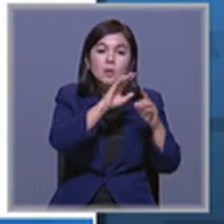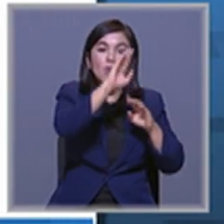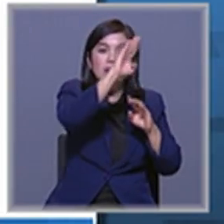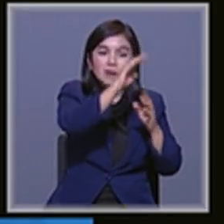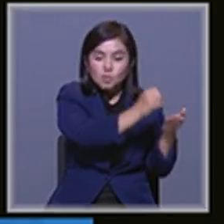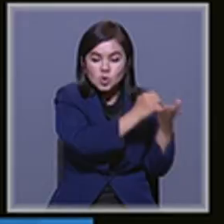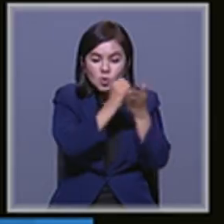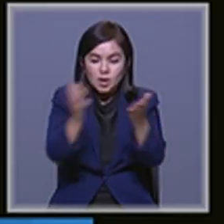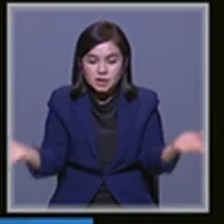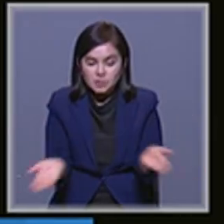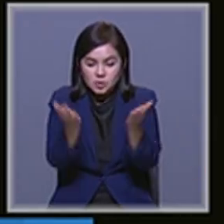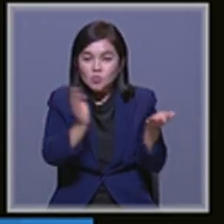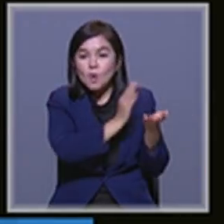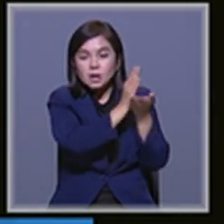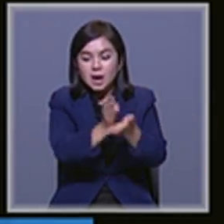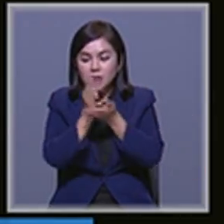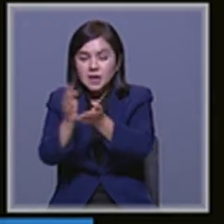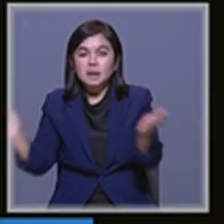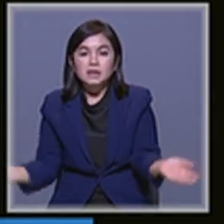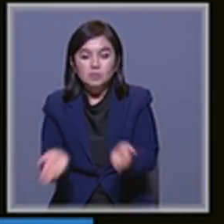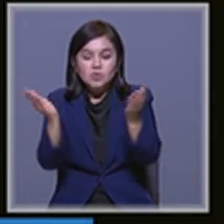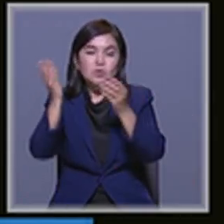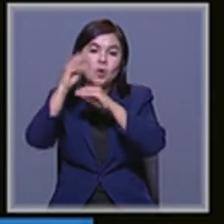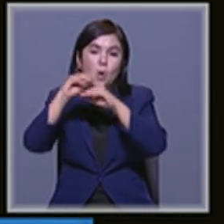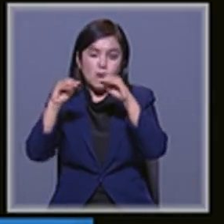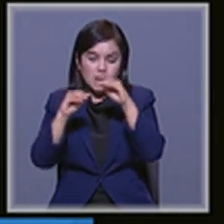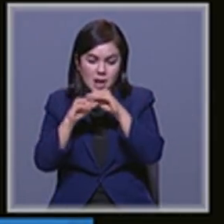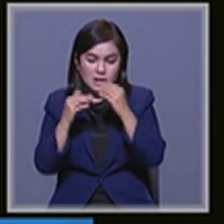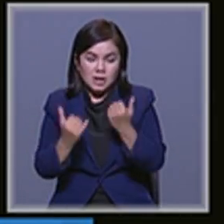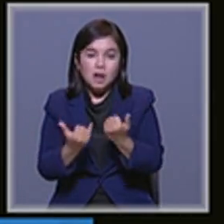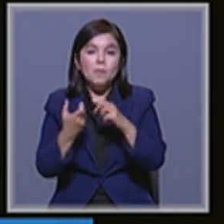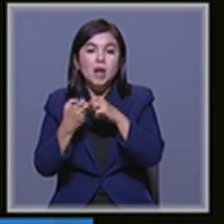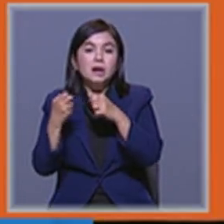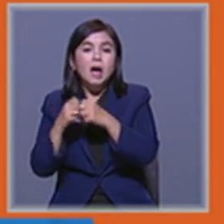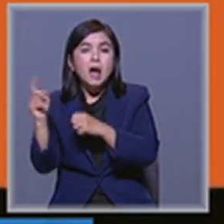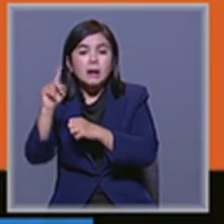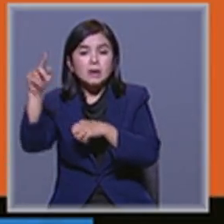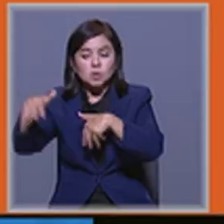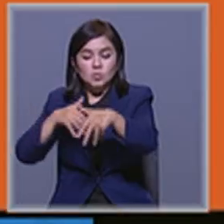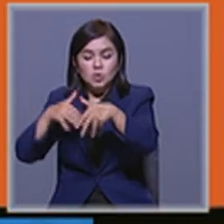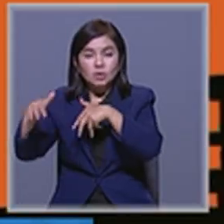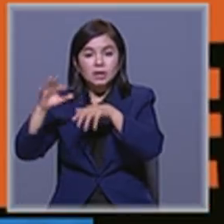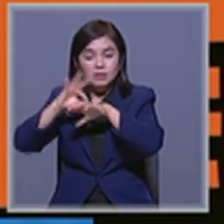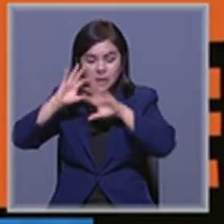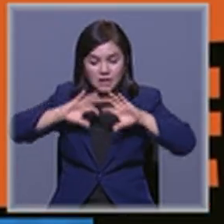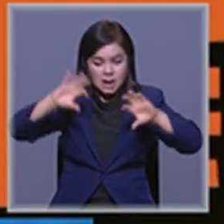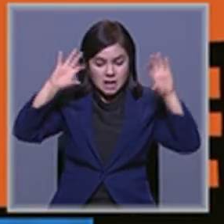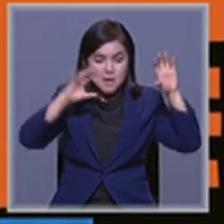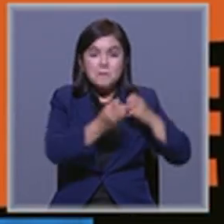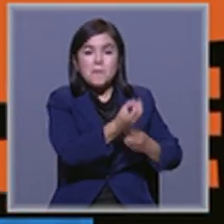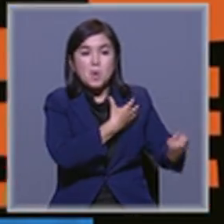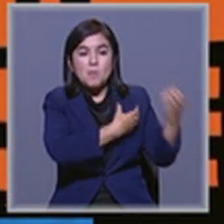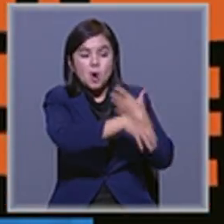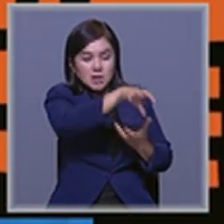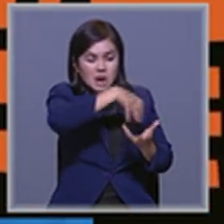นุนโครงการนะครับสิ่งที่เราได้รับการร้องเรียนจากข้าราชการนะครับก็คือว่าคนบางค